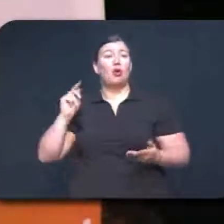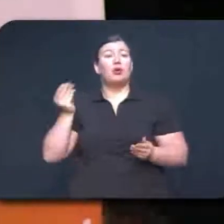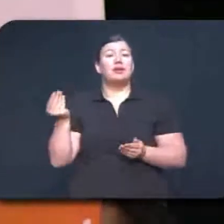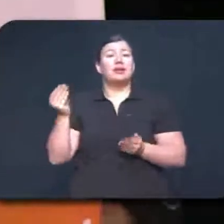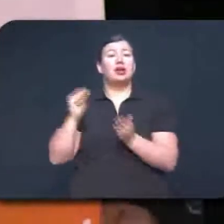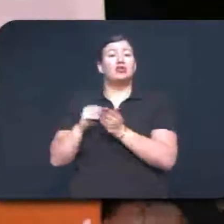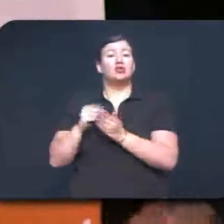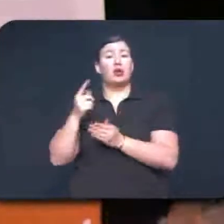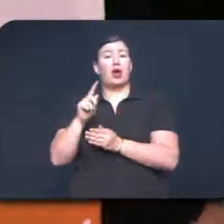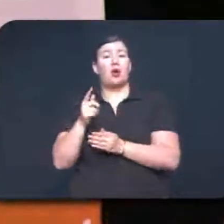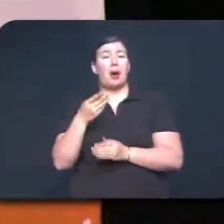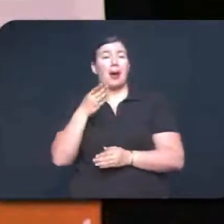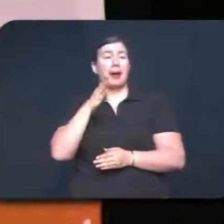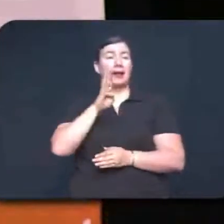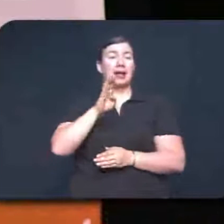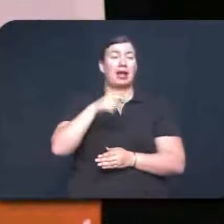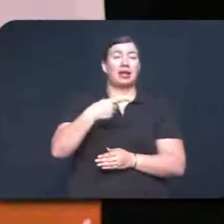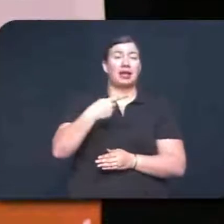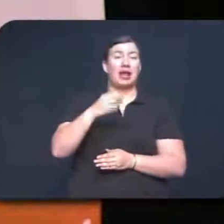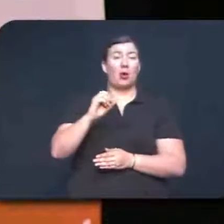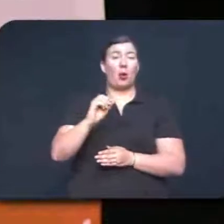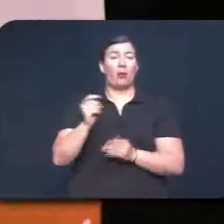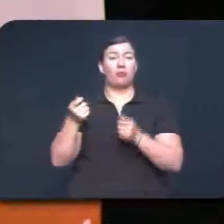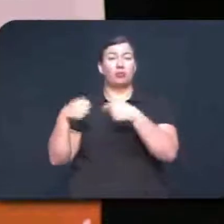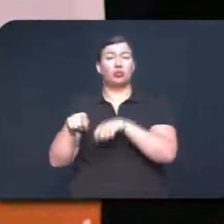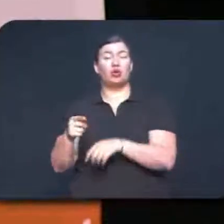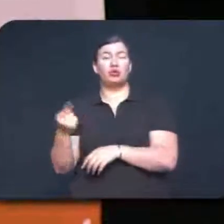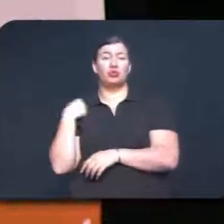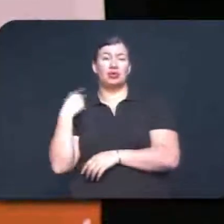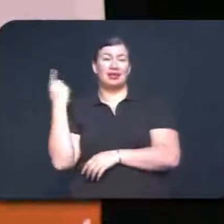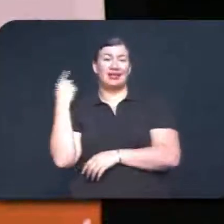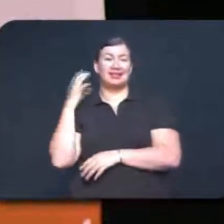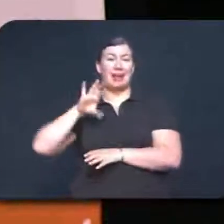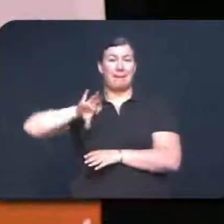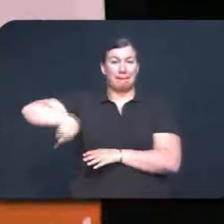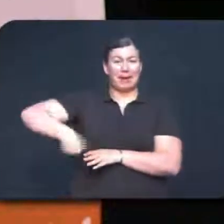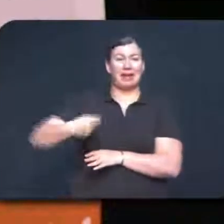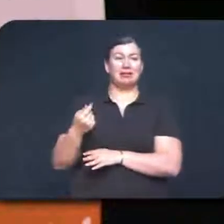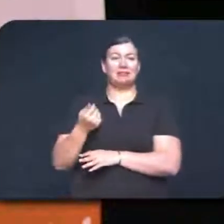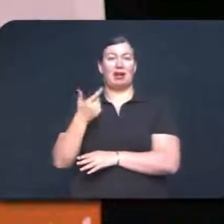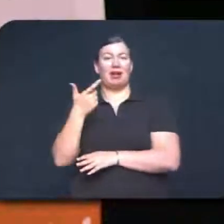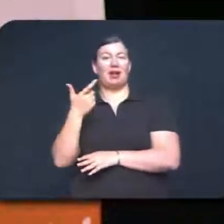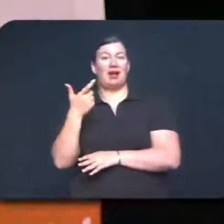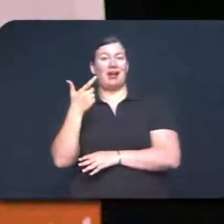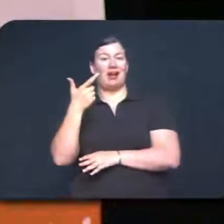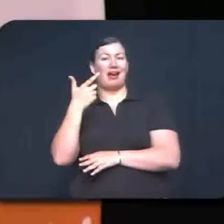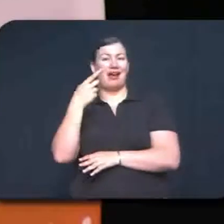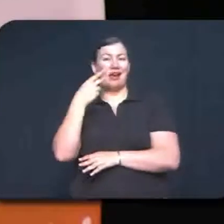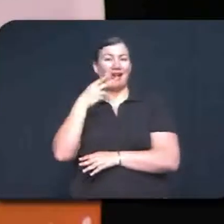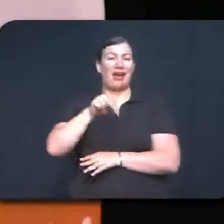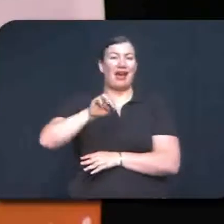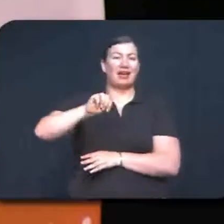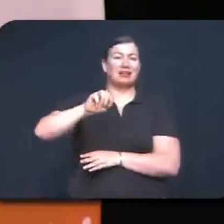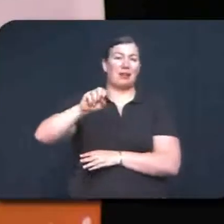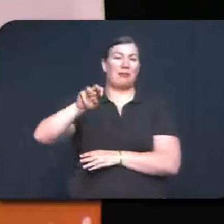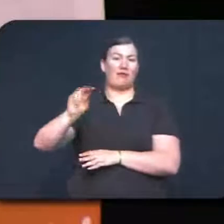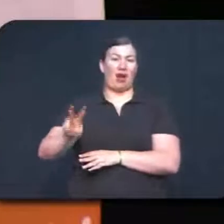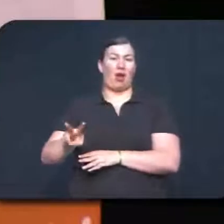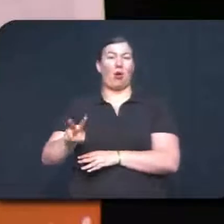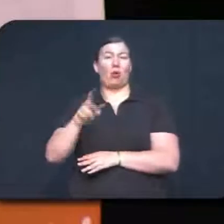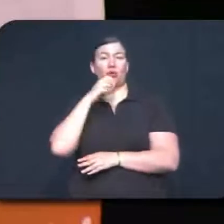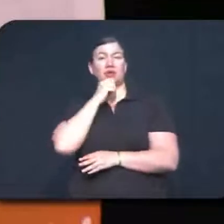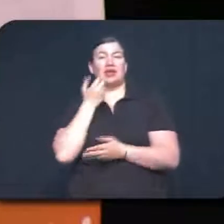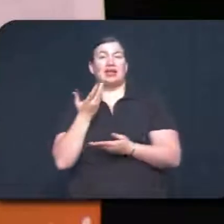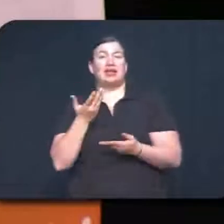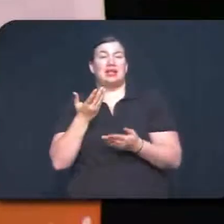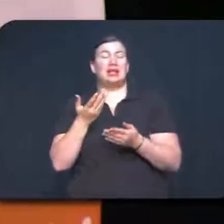beschlossen und seit dem 20 März haben wir in SMV wir sind in Flächenland und das ist für uns die einzige Möglichkeit alle Mitglieder einzubringen und ich